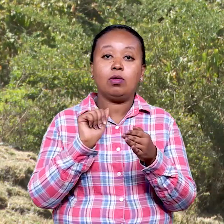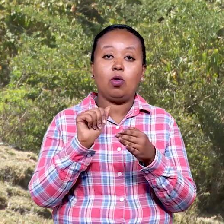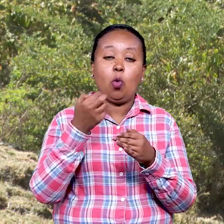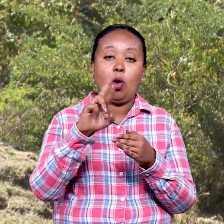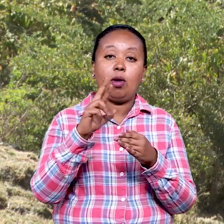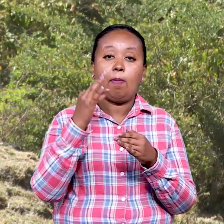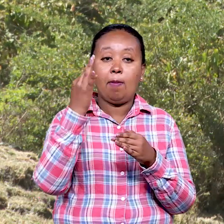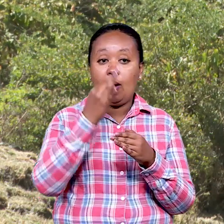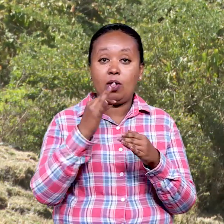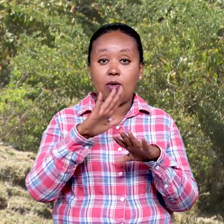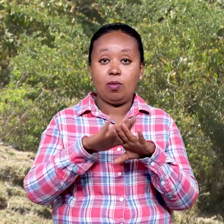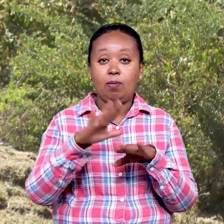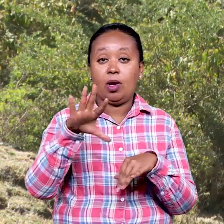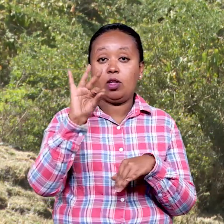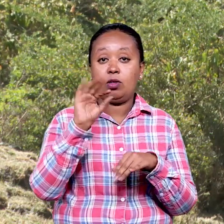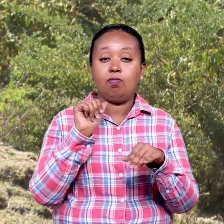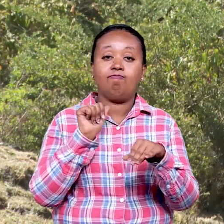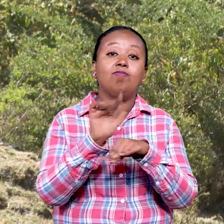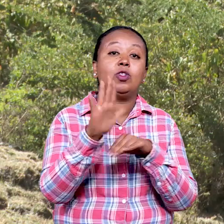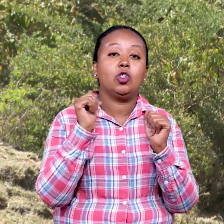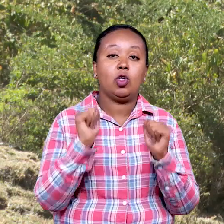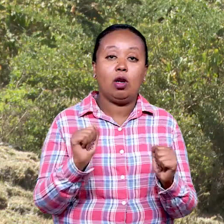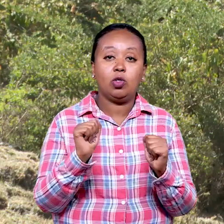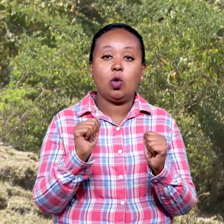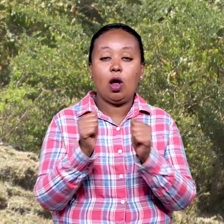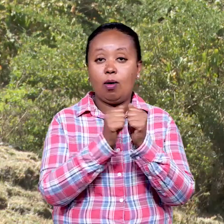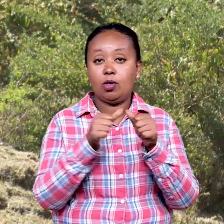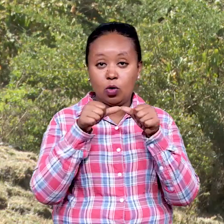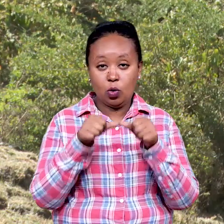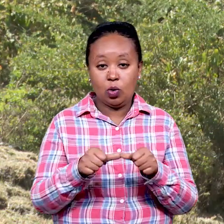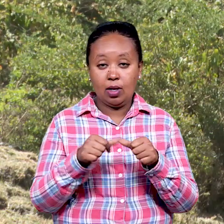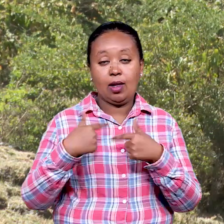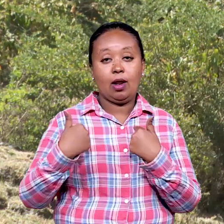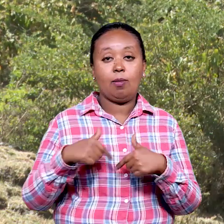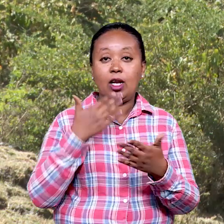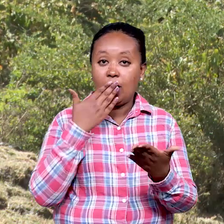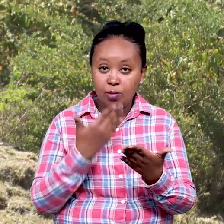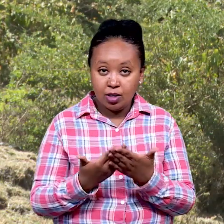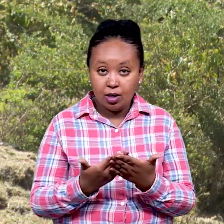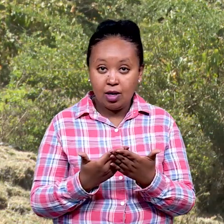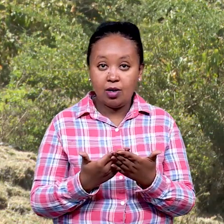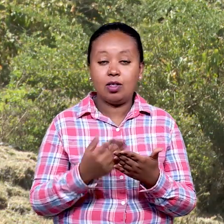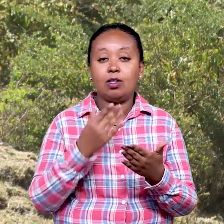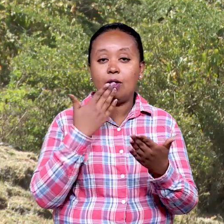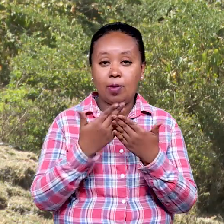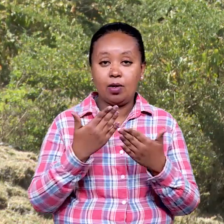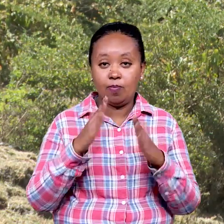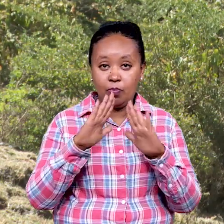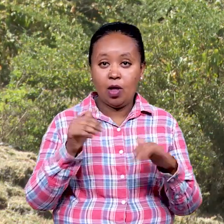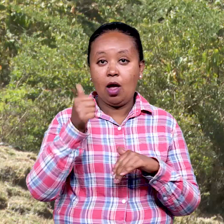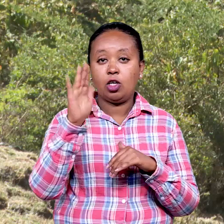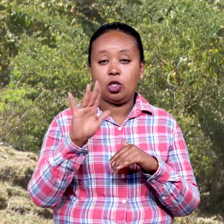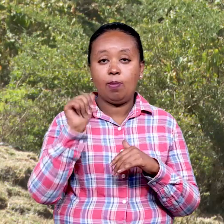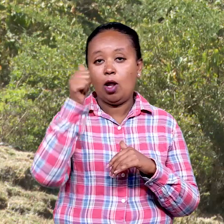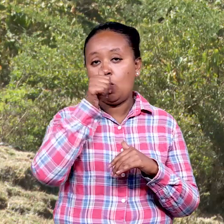መቀበያ መስመራችን ወይም በማህበራዊ ሚዲያ መገኛዎቻችን ላይ ልታደርሱን ትችላላችሁ። አብራችሁን ስለቆያችሁ ከልብ እናመሰግናለን። ሰናይ ጊዜ